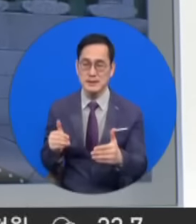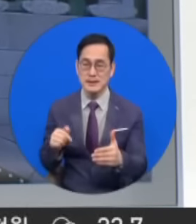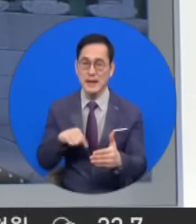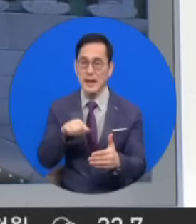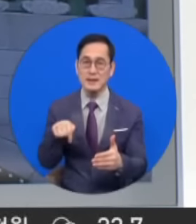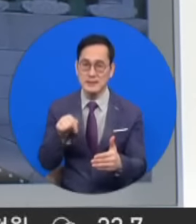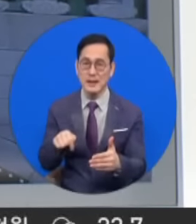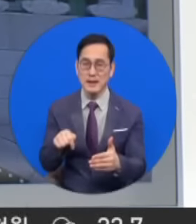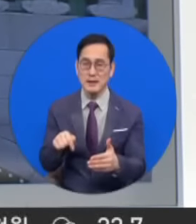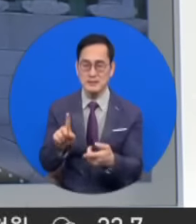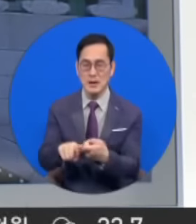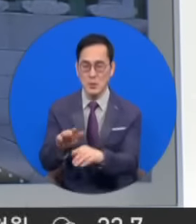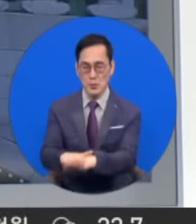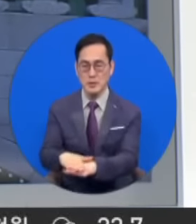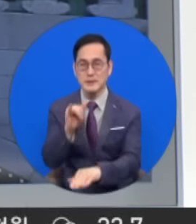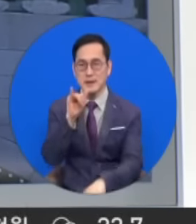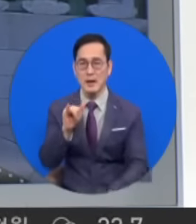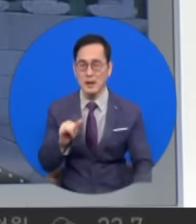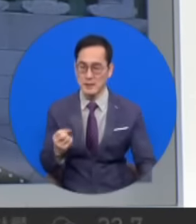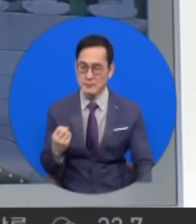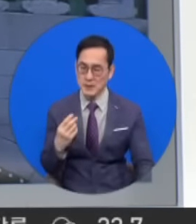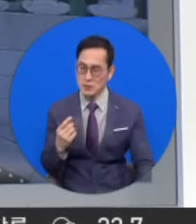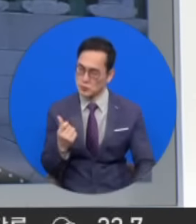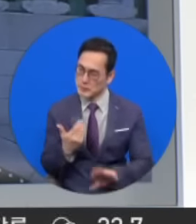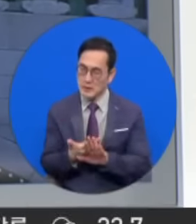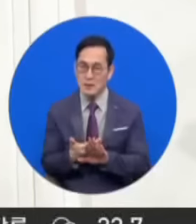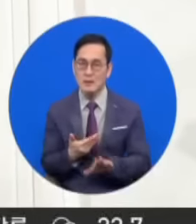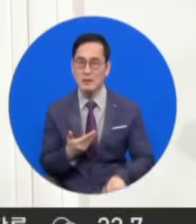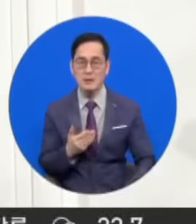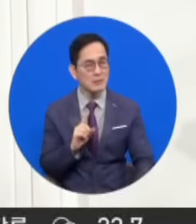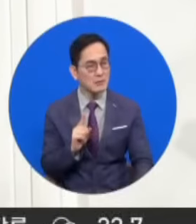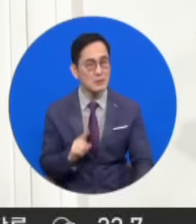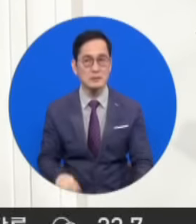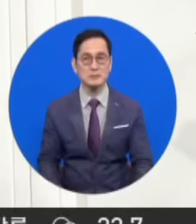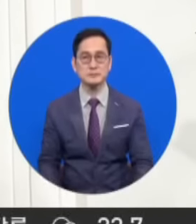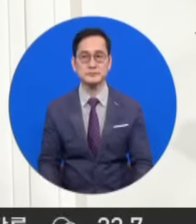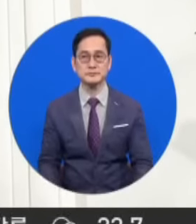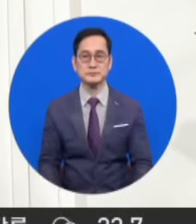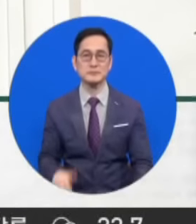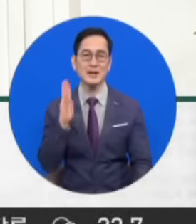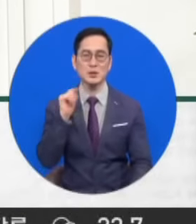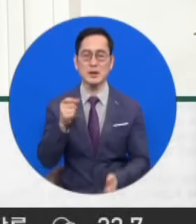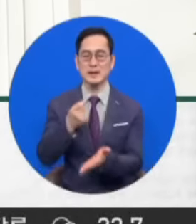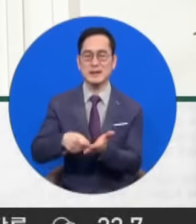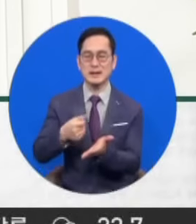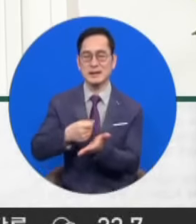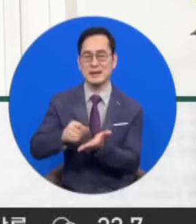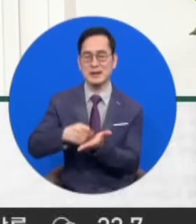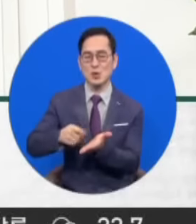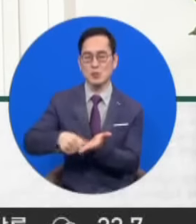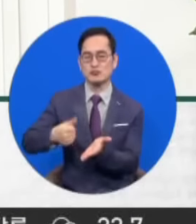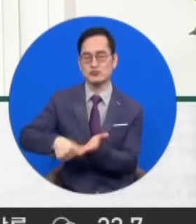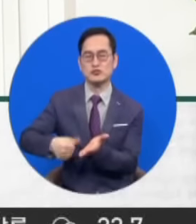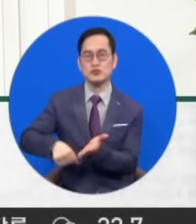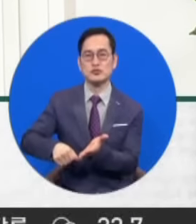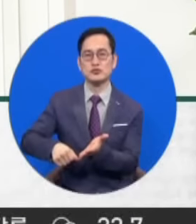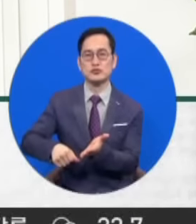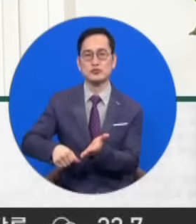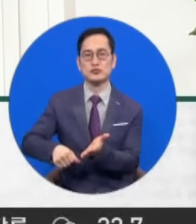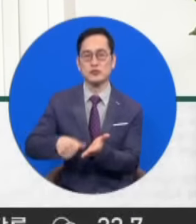어떻게 보세요, 야당에서? 그러니까요, 그 애초에 주장대로 이게 뭐 대통령 기록물이다. 그래서 이제 대통령 기록물법에 의해서